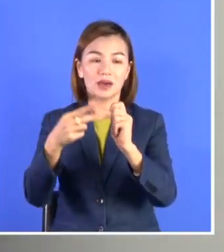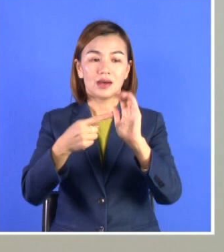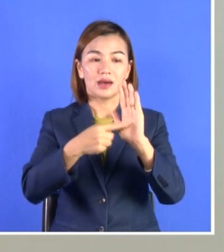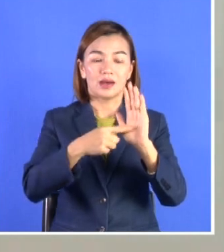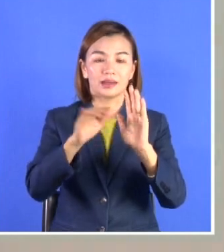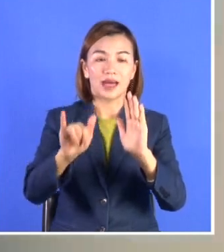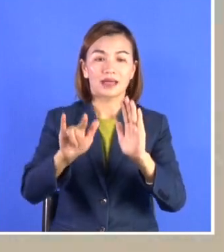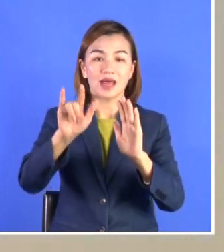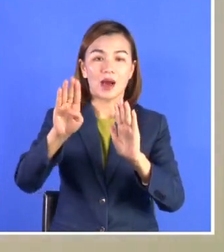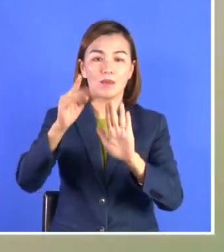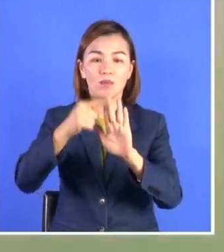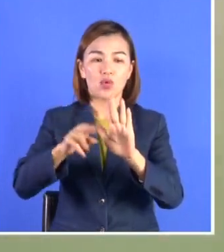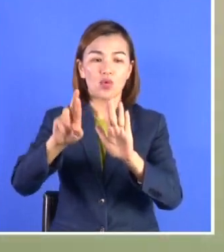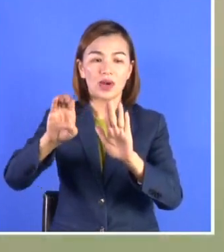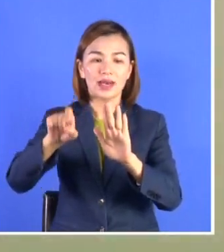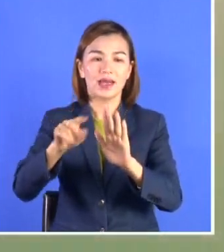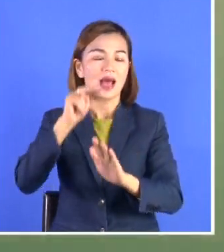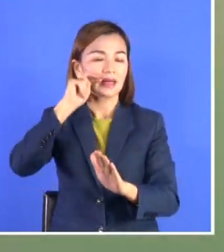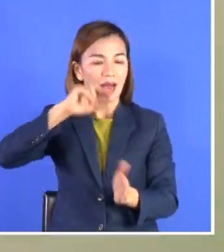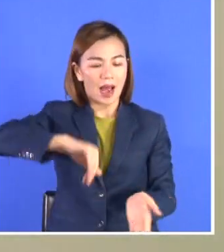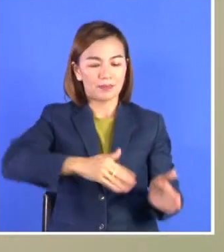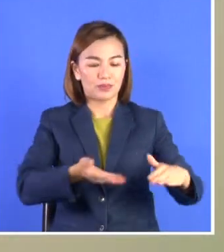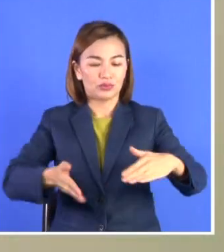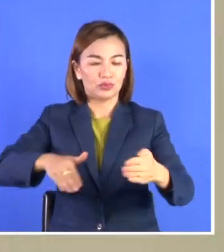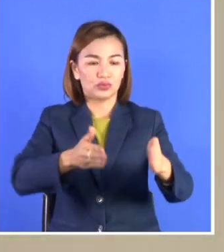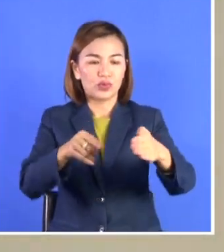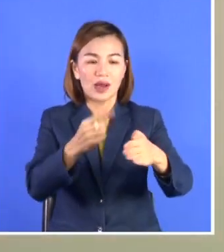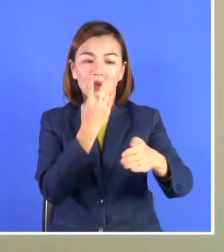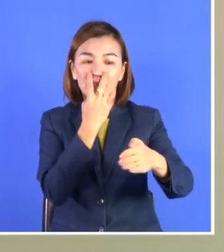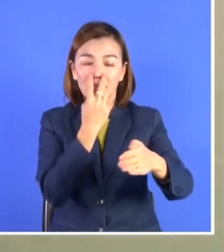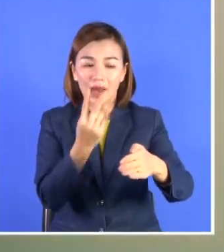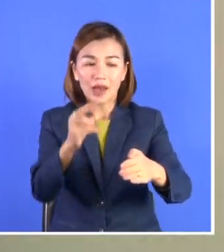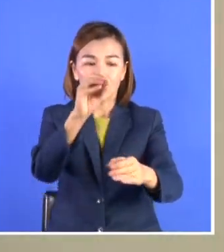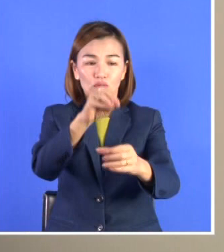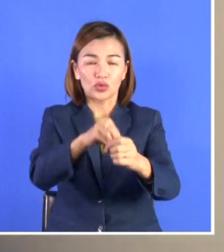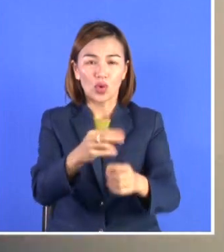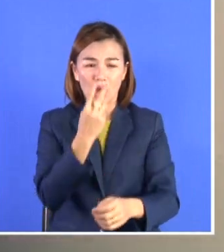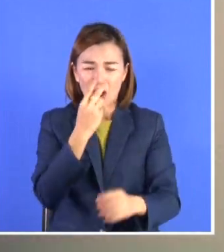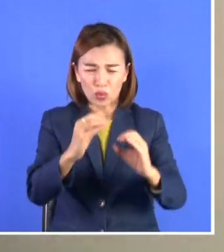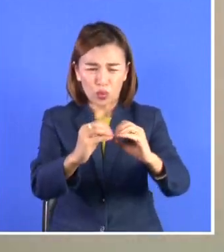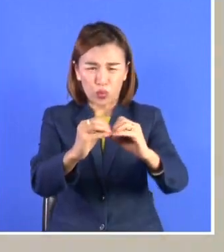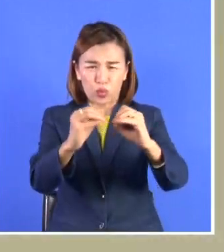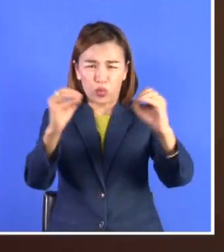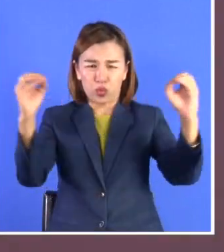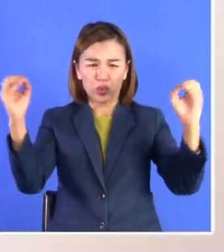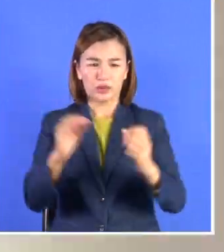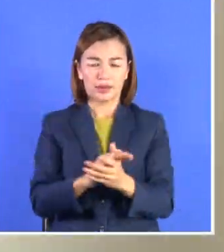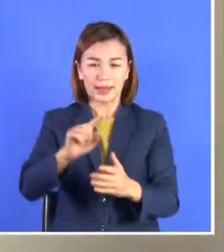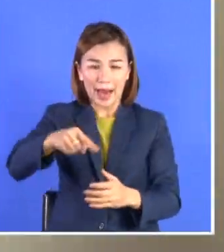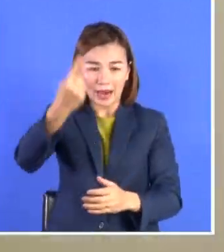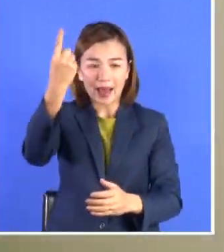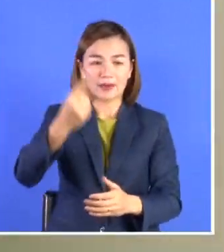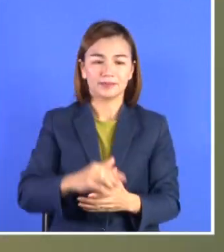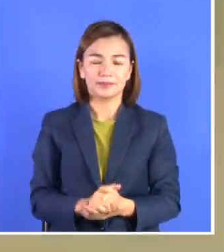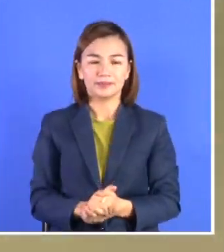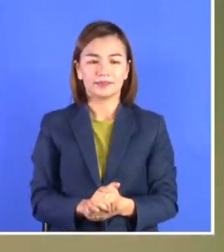ก็มันเป็นไปได้มันก็มากับน้ำกับคลองก็เป็นไปได้แต่เขาบอกอยู่มาเนี่ยไม่เคยเจอจระเข้มาก่อนนี่เป็นครั้งแรกเลย